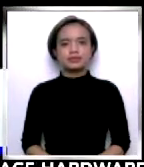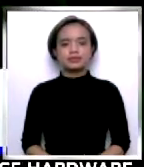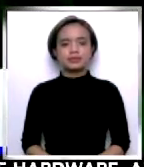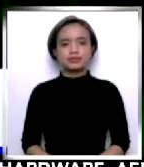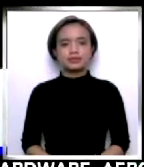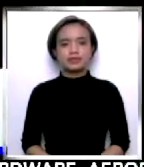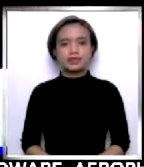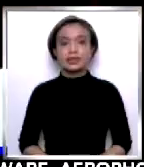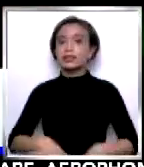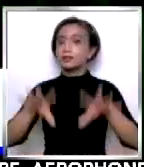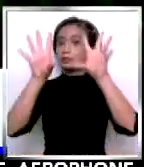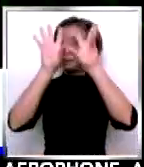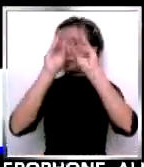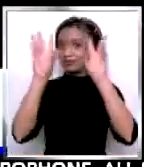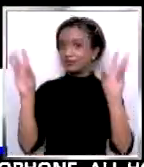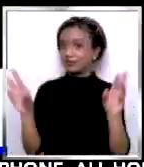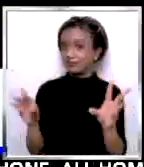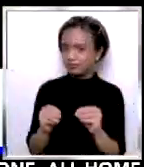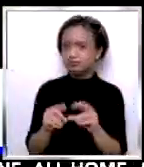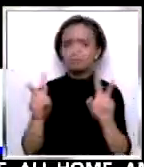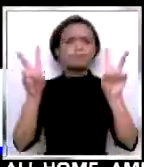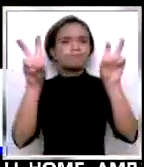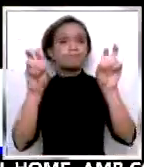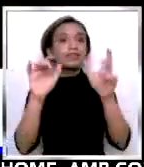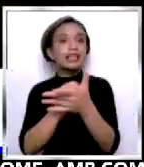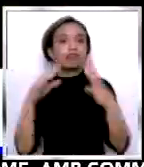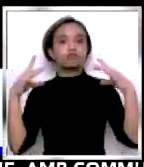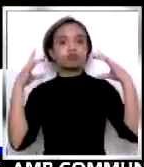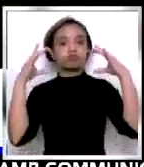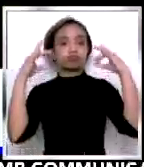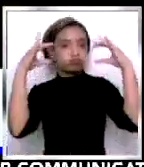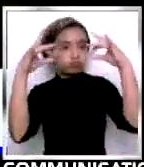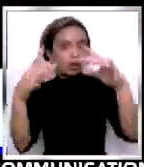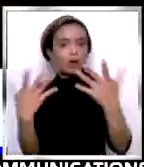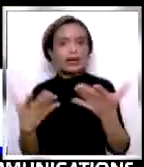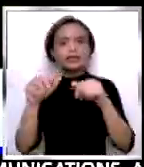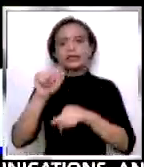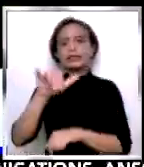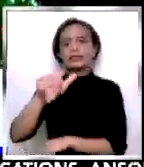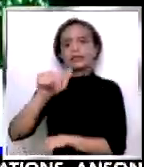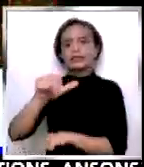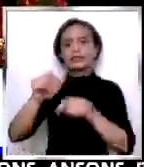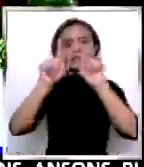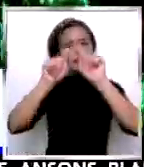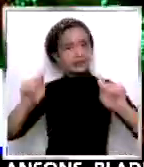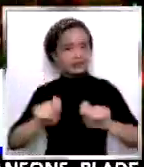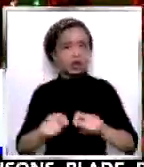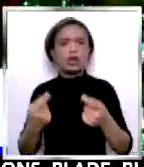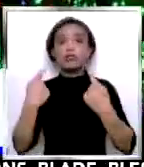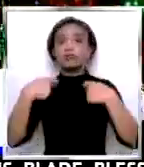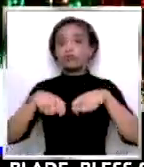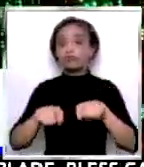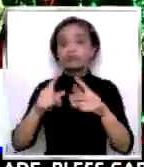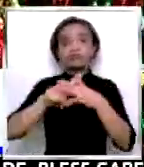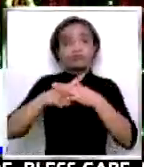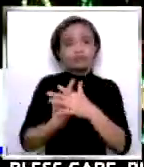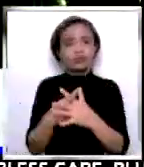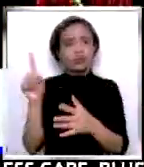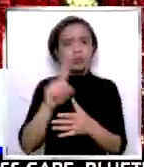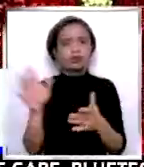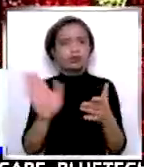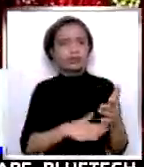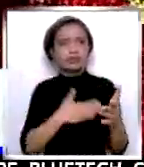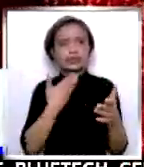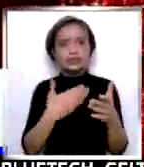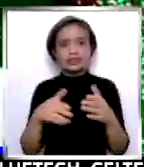Christmas Lights Factory ang tema ng Festival of Lights Ayala Triangle Gardens. Nagsimula ang presentasyon sa pagtugtog ng Christmas melodies